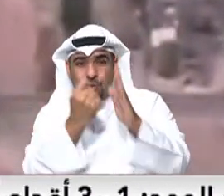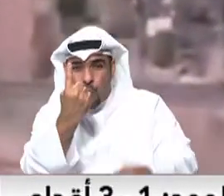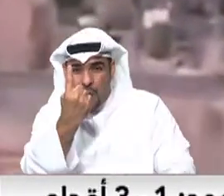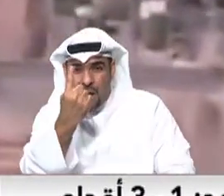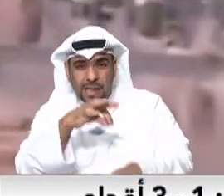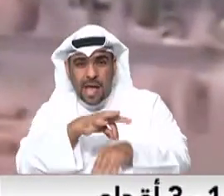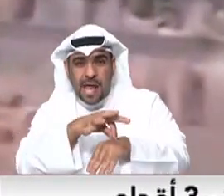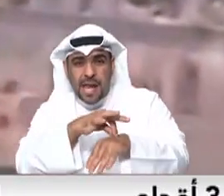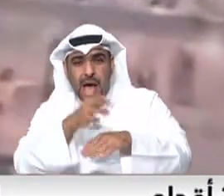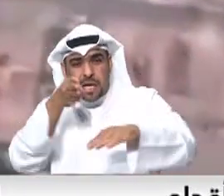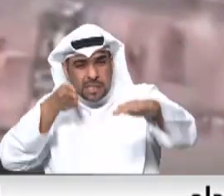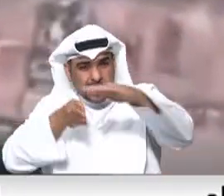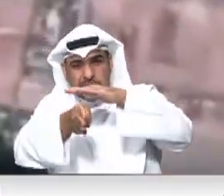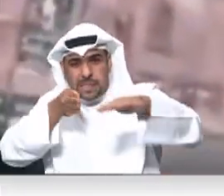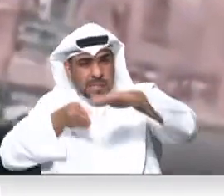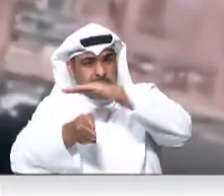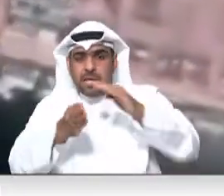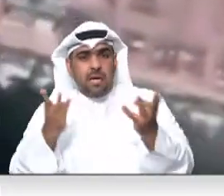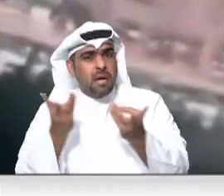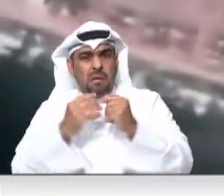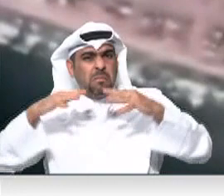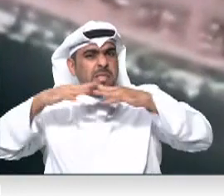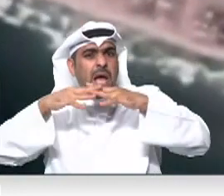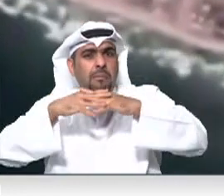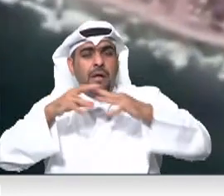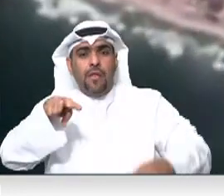بعضها البعض. الرجال